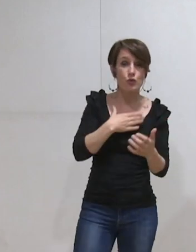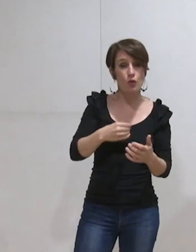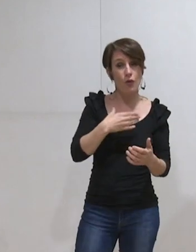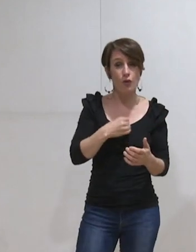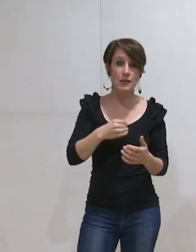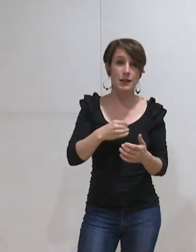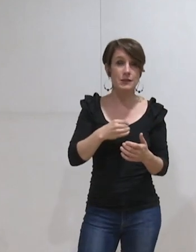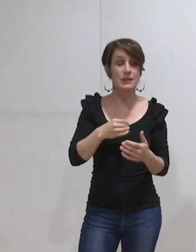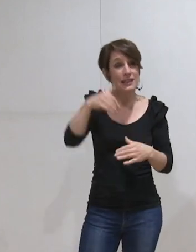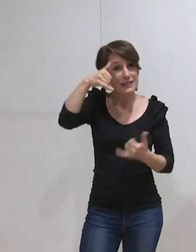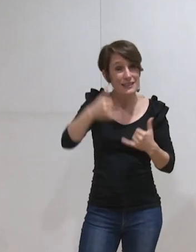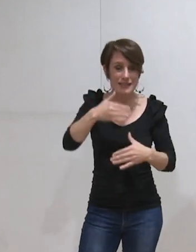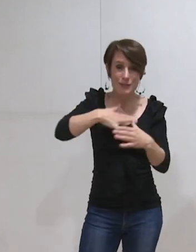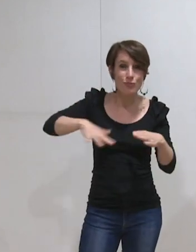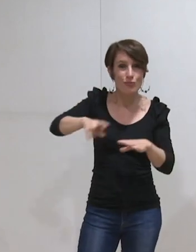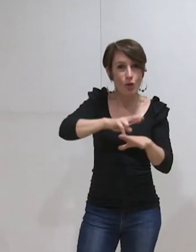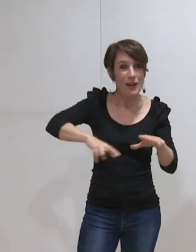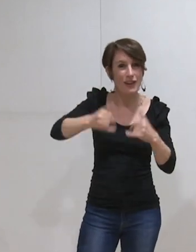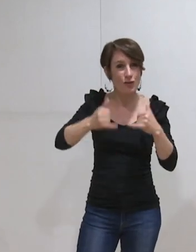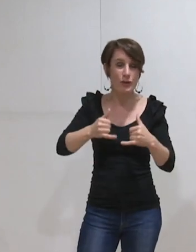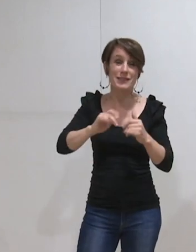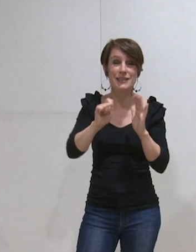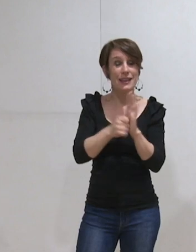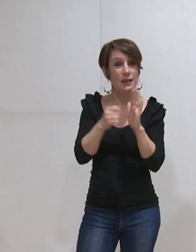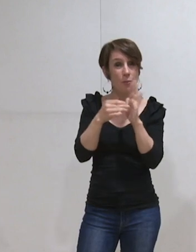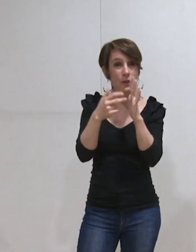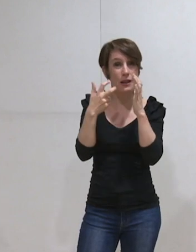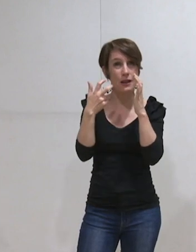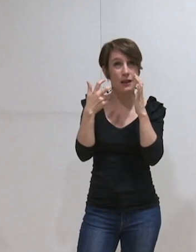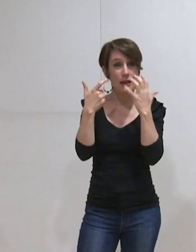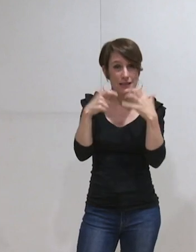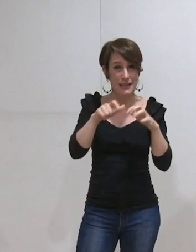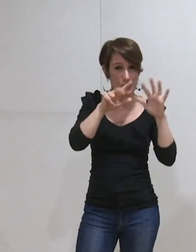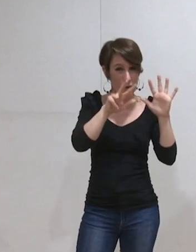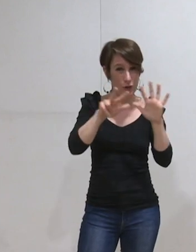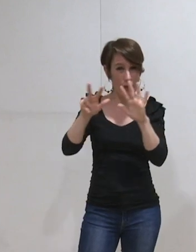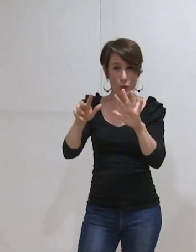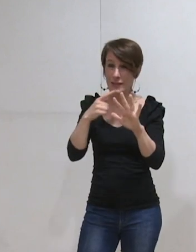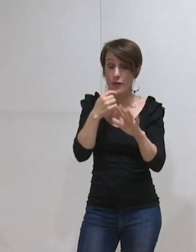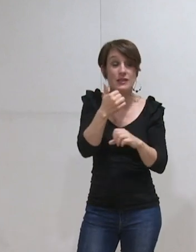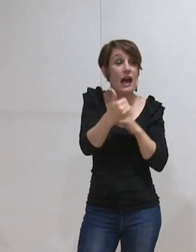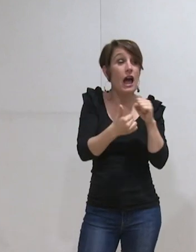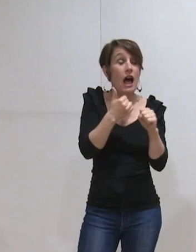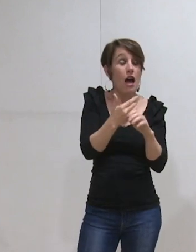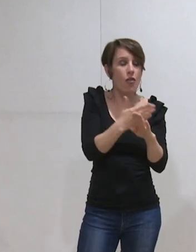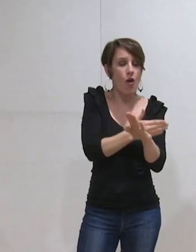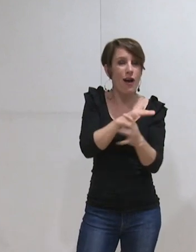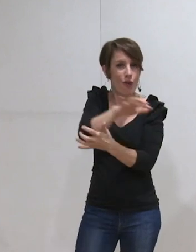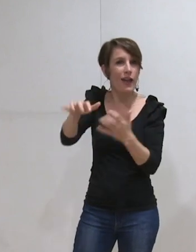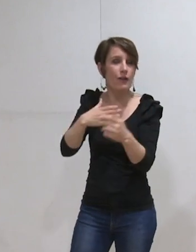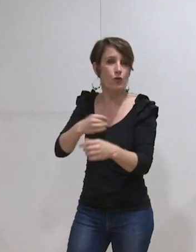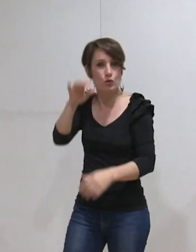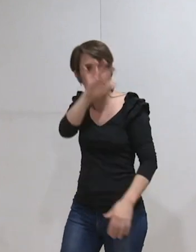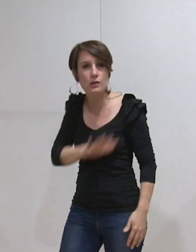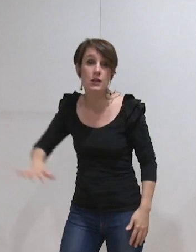88 donc un an avant la la la Révolution et et les États généraux du dauphinet on peut on peut